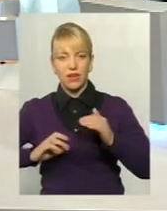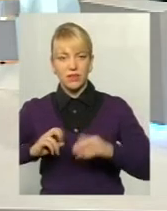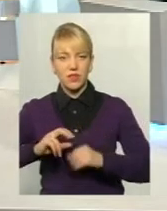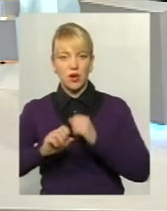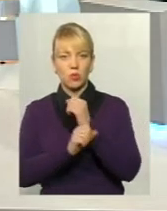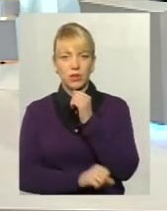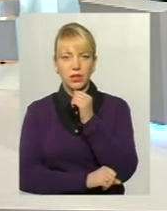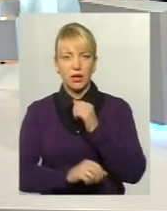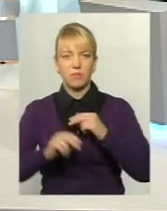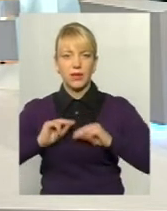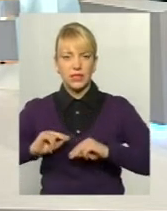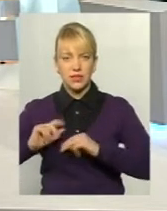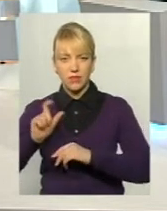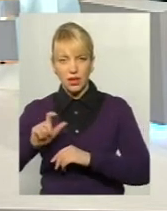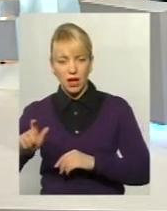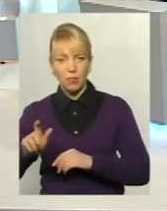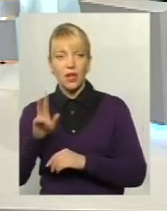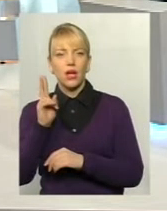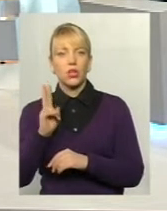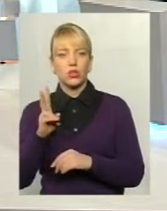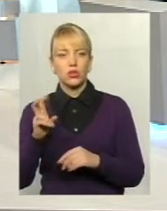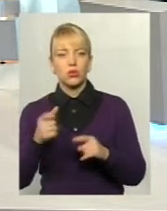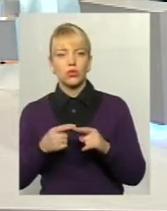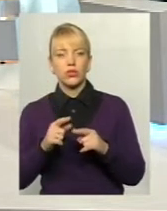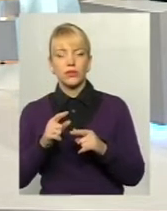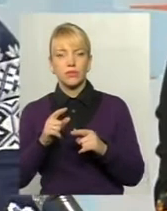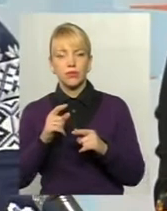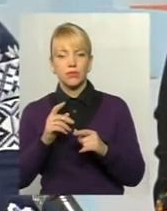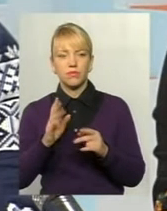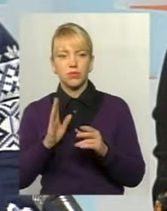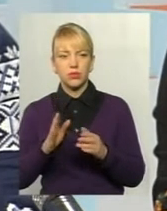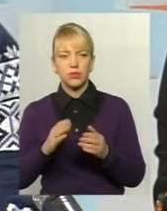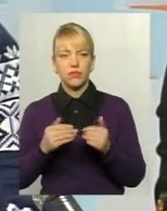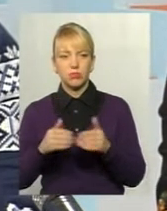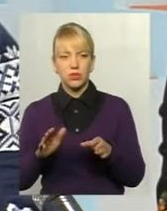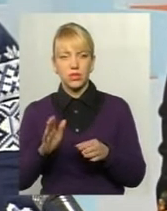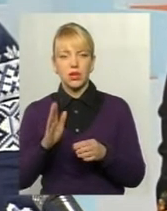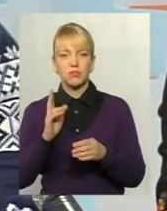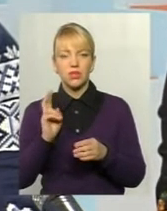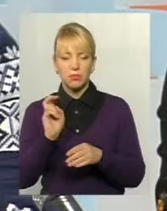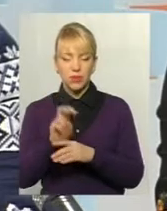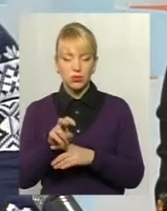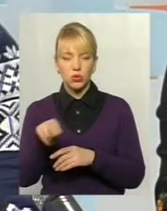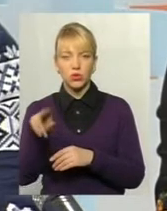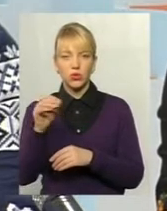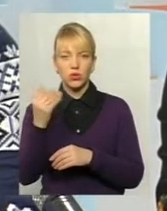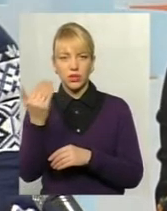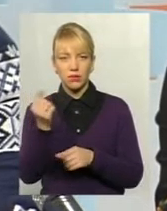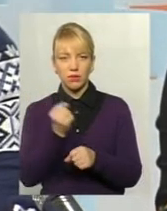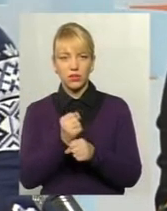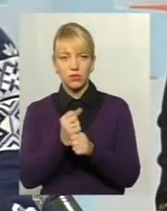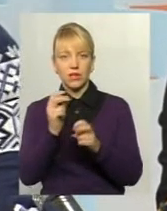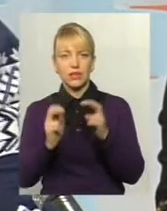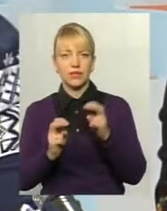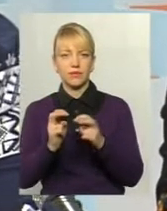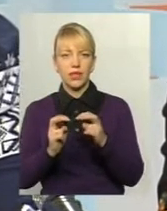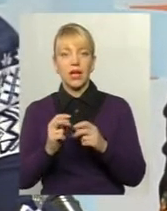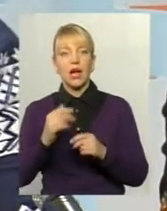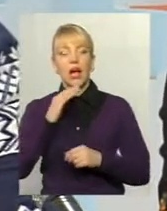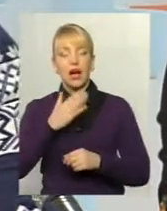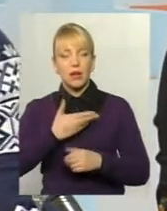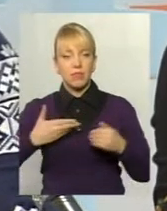робітникам, працівникам, які стануть завтра випускниками і прийдуть працювати до них на підприємство. І ми, з свого